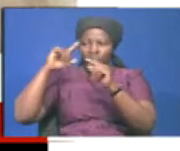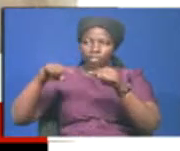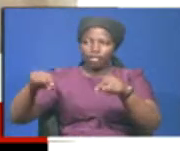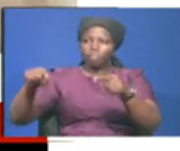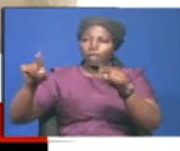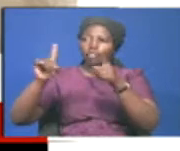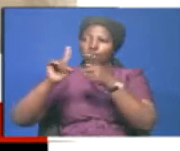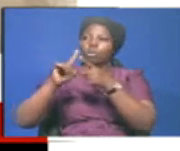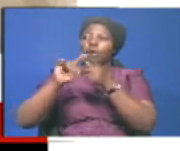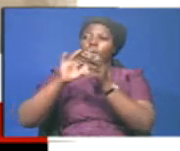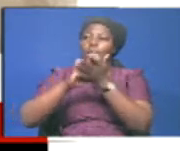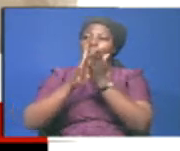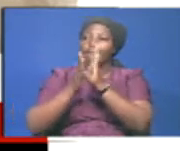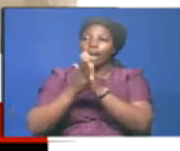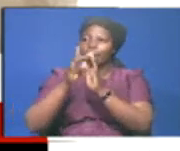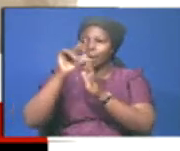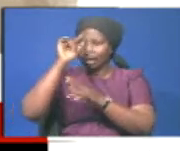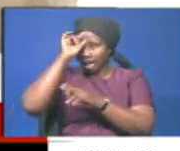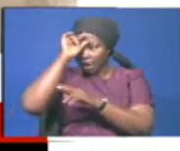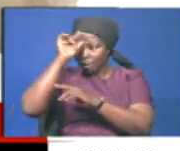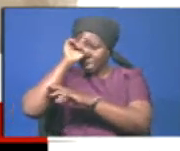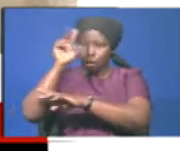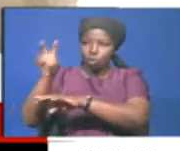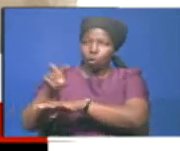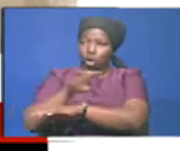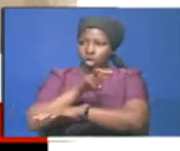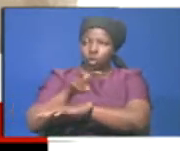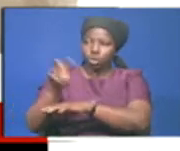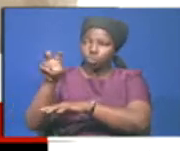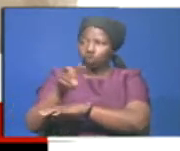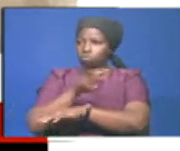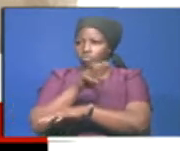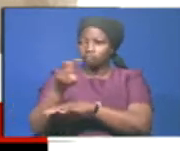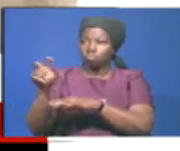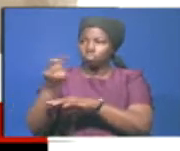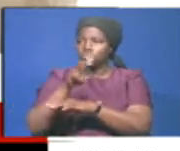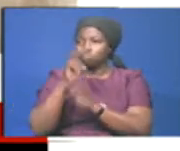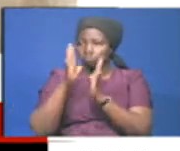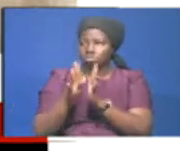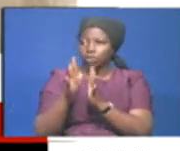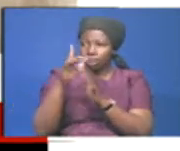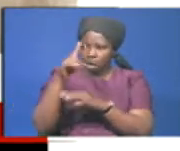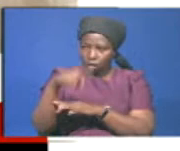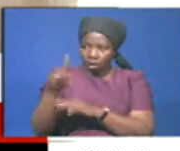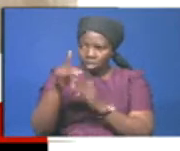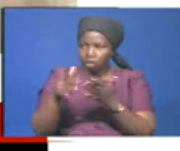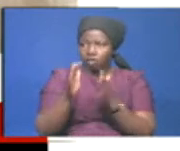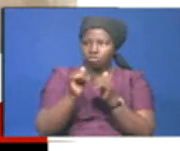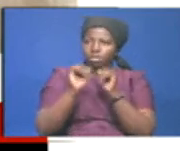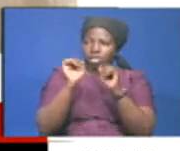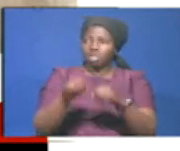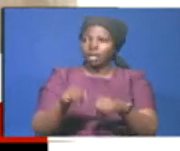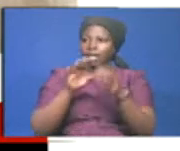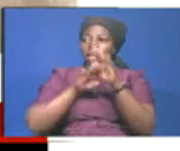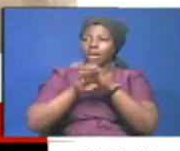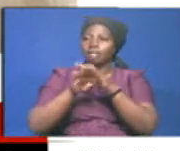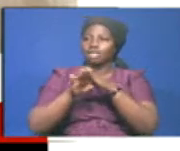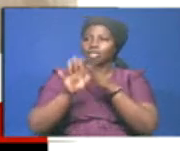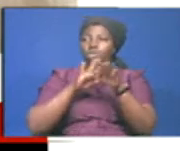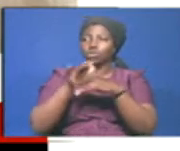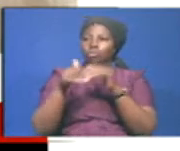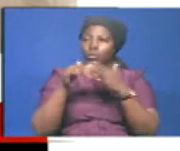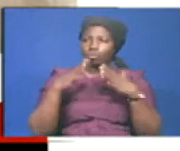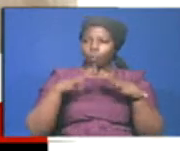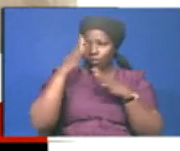kuwa macho ya serikali kwa njia ambayo inaweza fikia kila mtu. Kwa sababu serikali